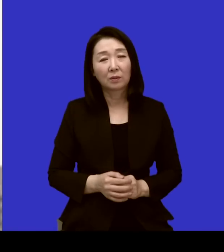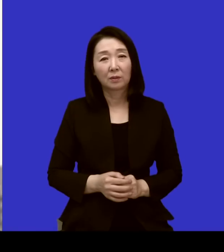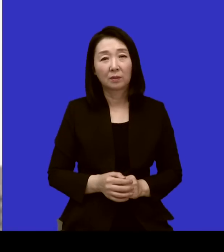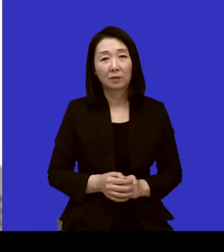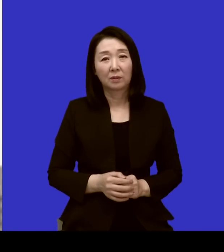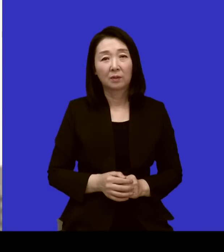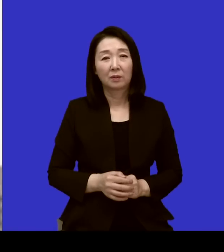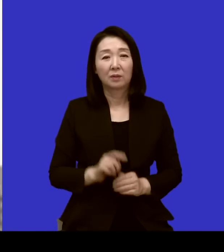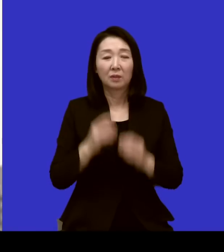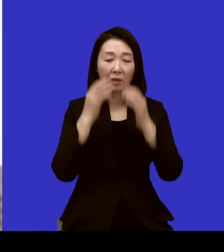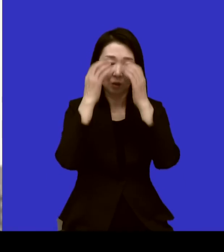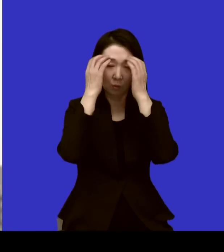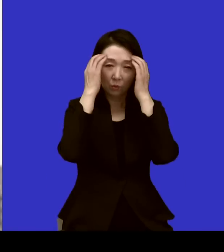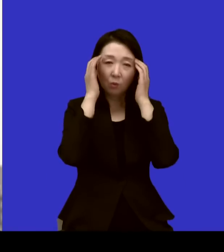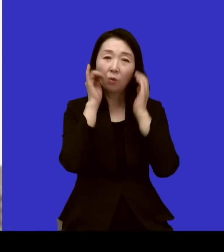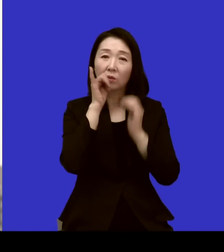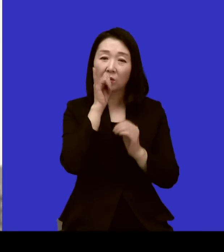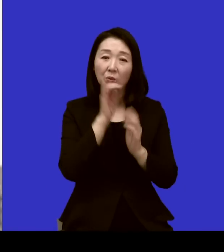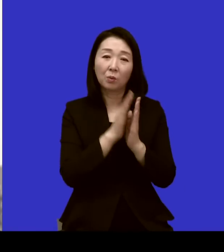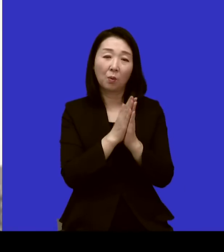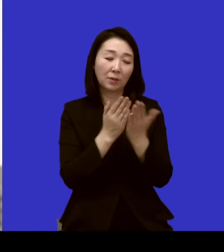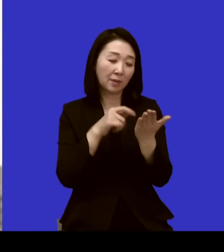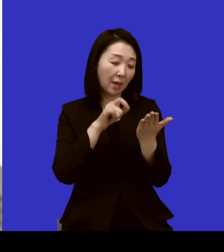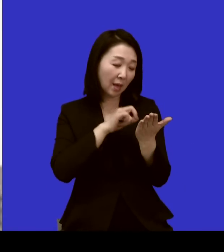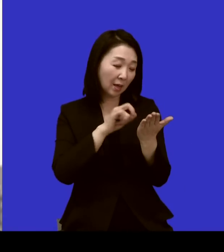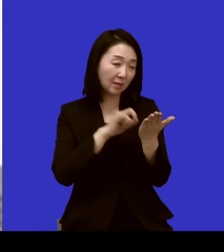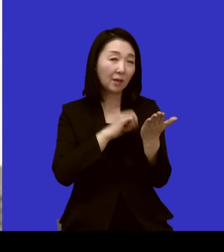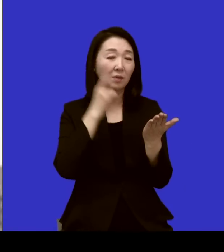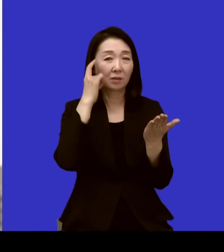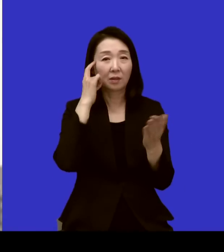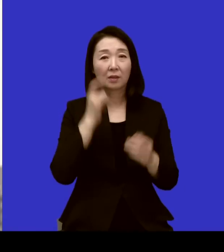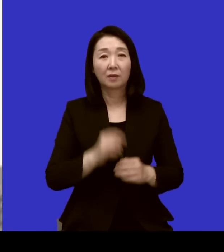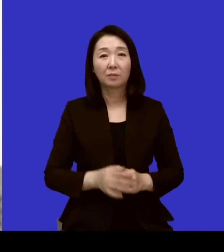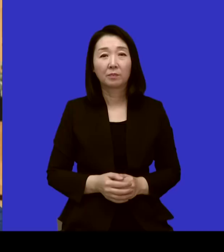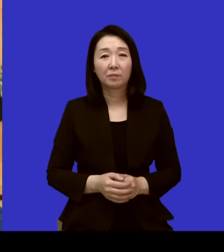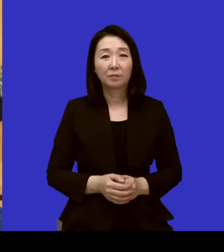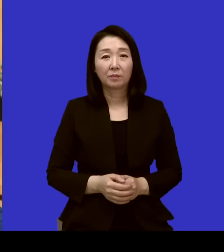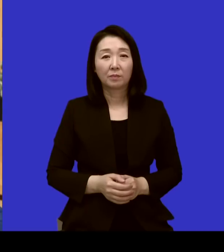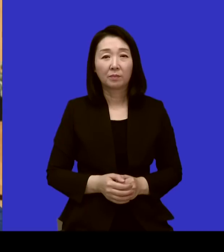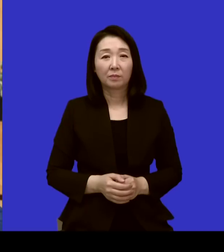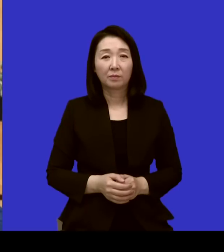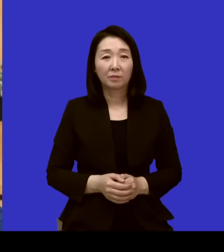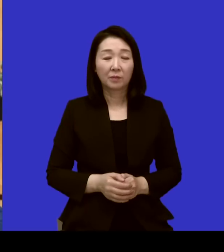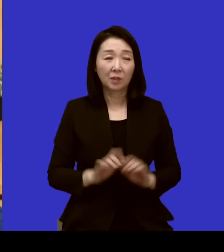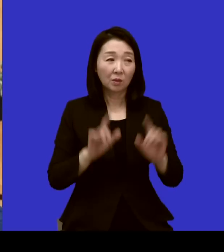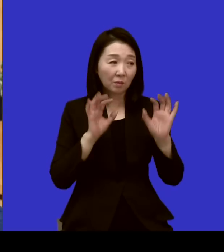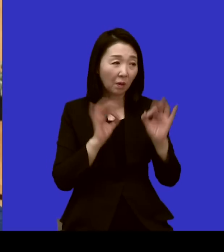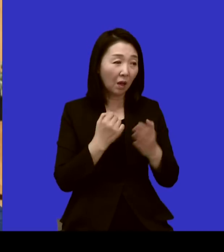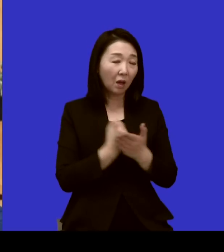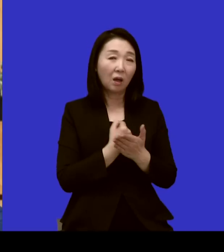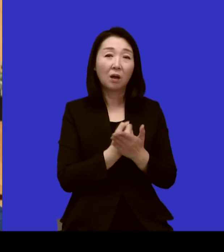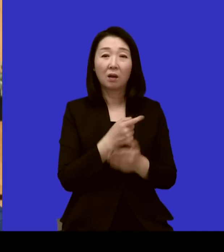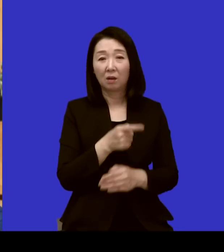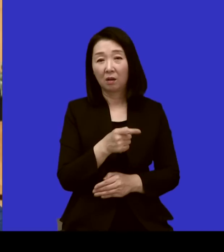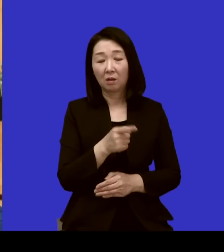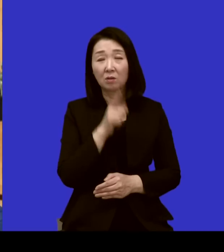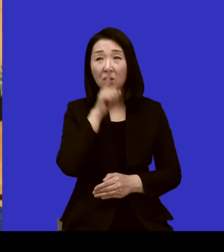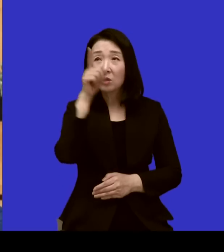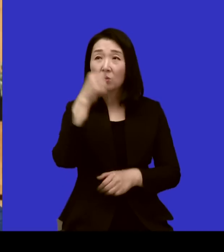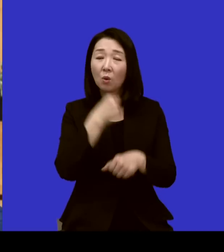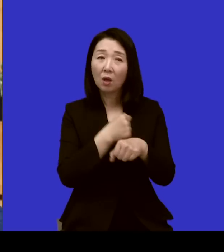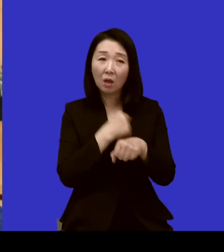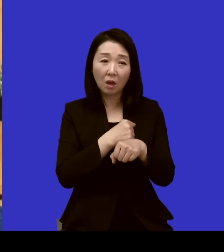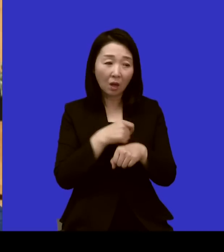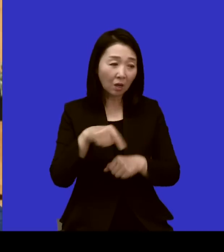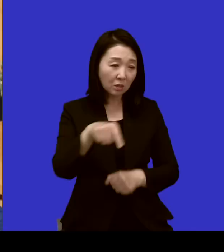너무 고통스럽고, 그래서 책을 써야 된다라는 생각을 좀 했던 것 같습니다. 그러니까 이 현실이 너무 안타까운데 신고를 해봐야